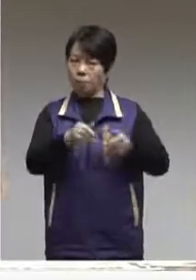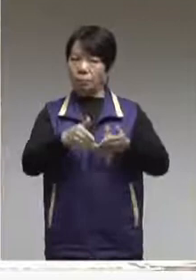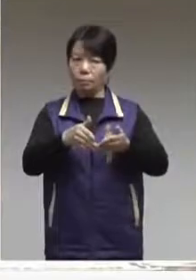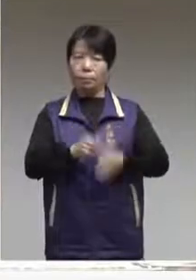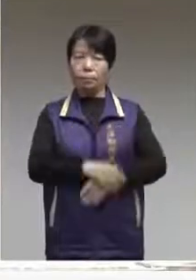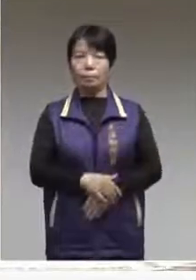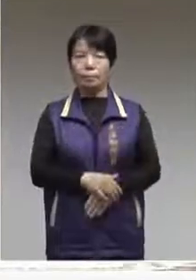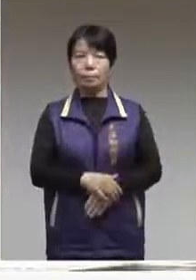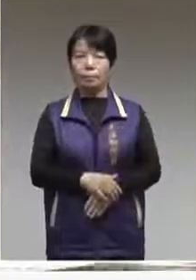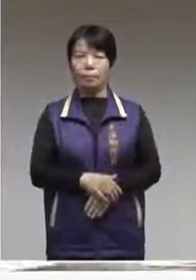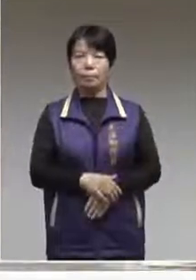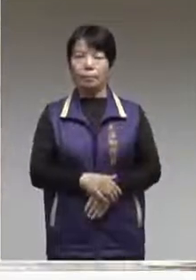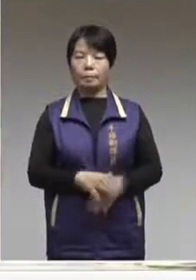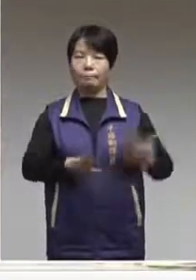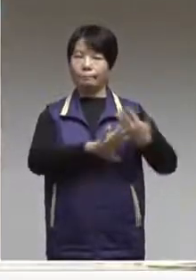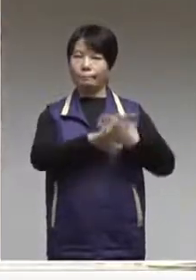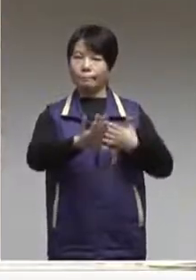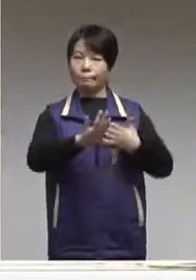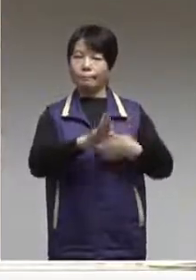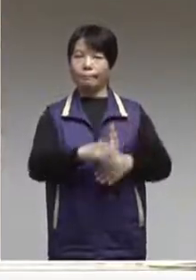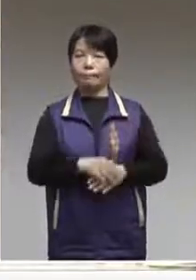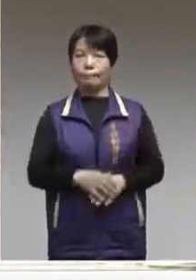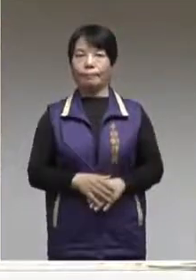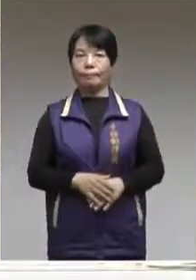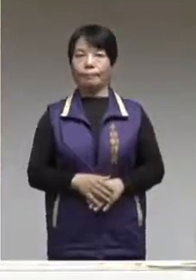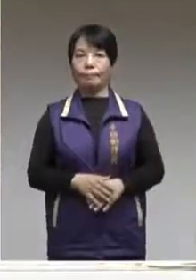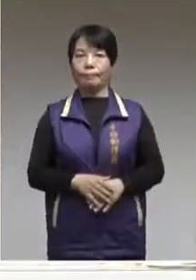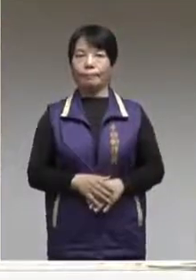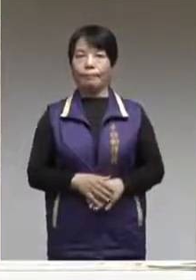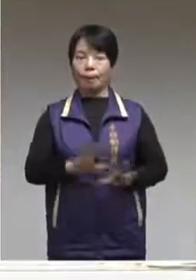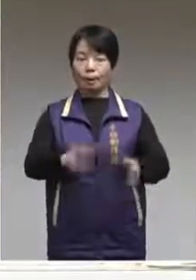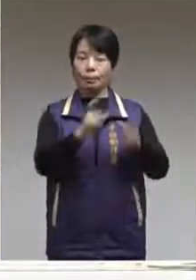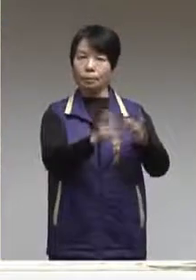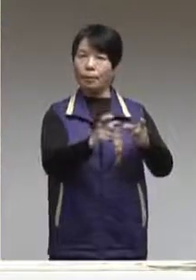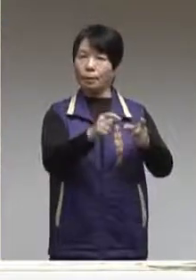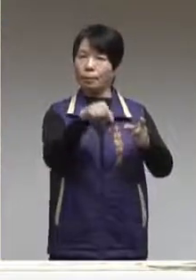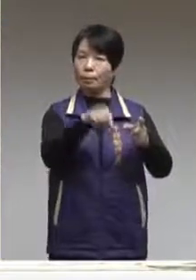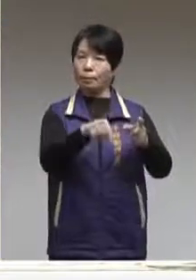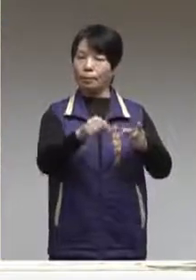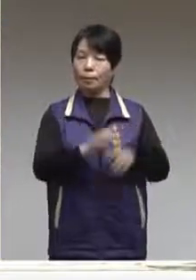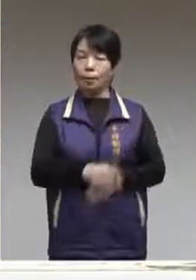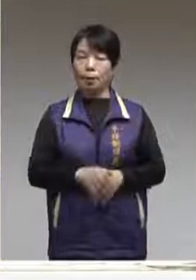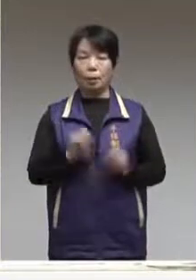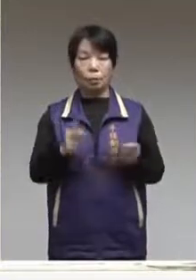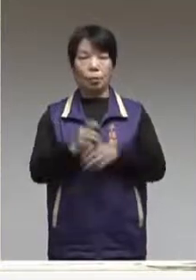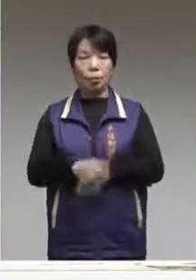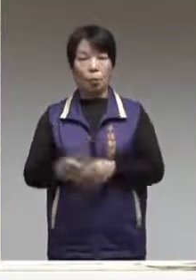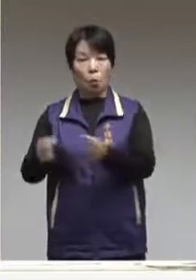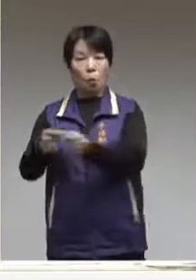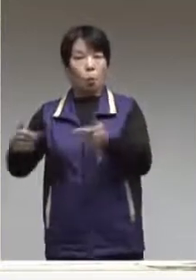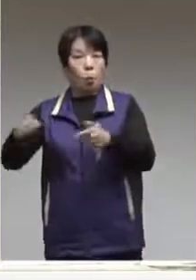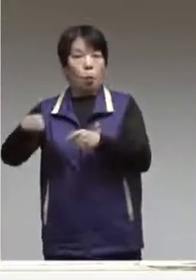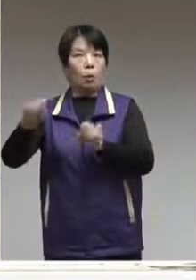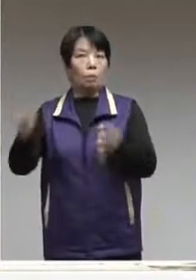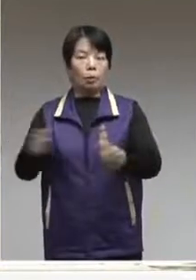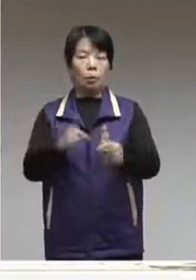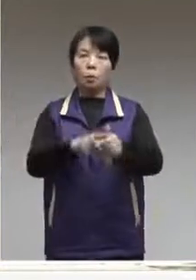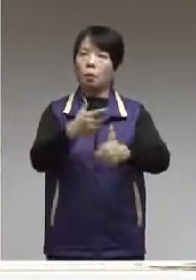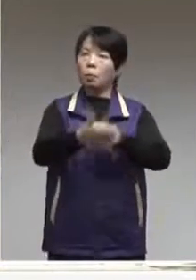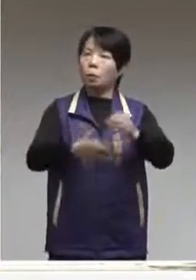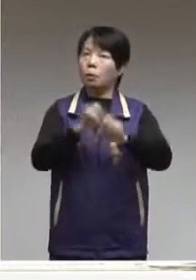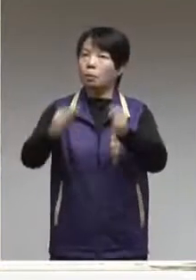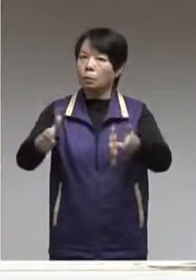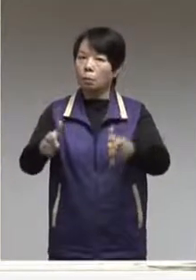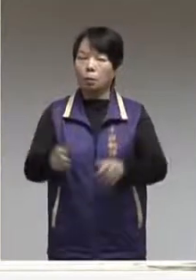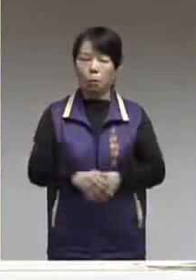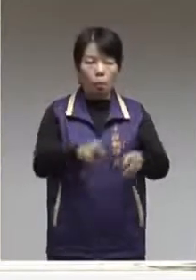分。那另外，在港区，不是在热区，不是在中岛区啊，或者是发细